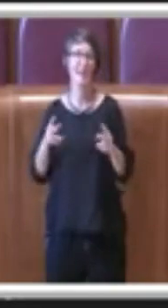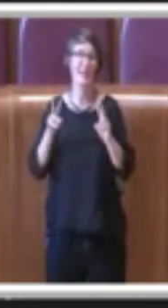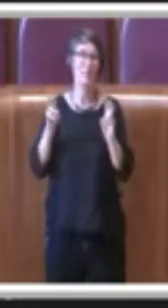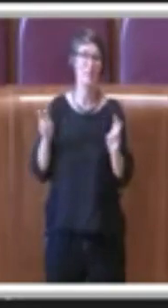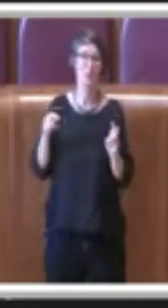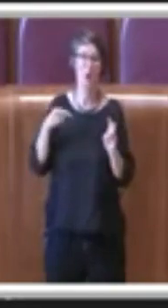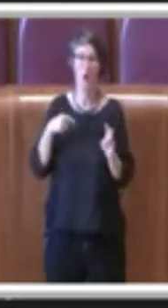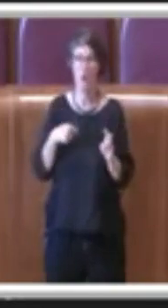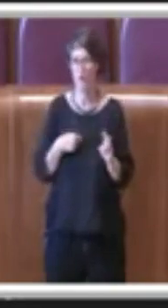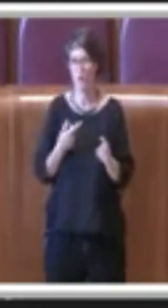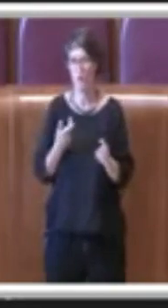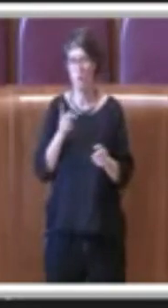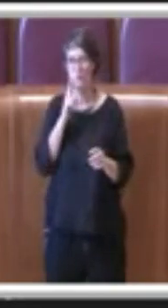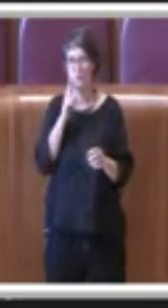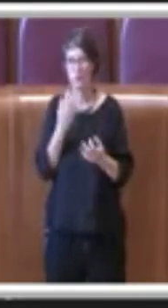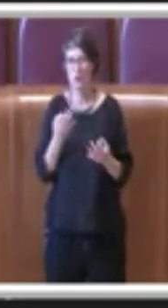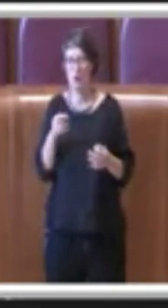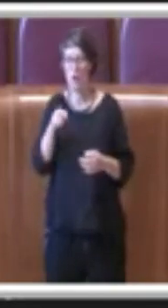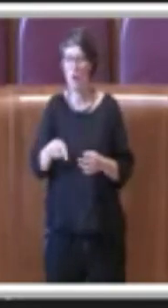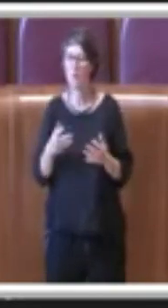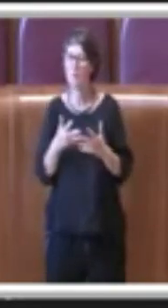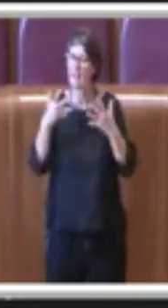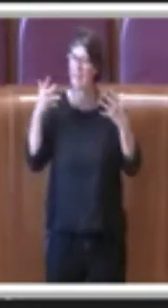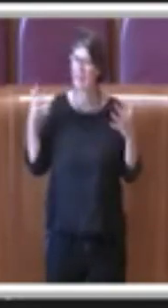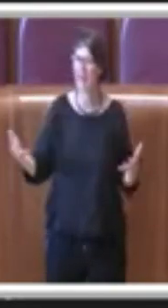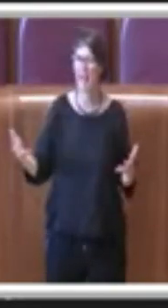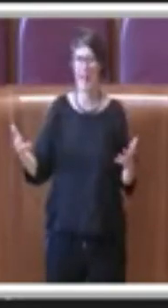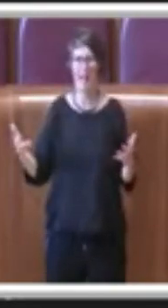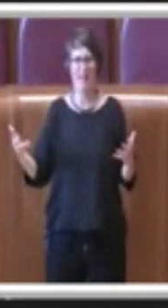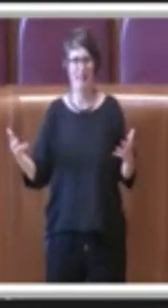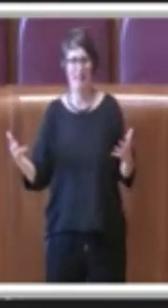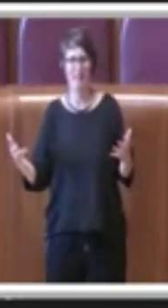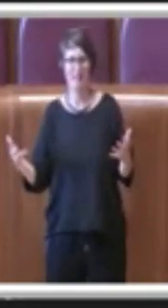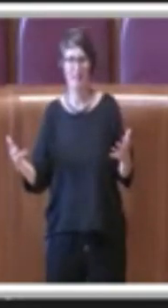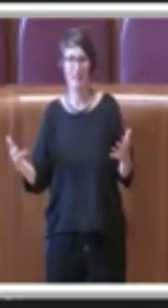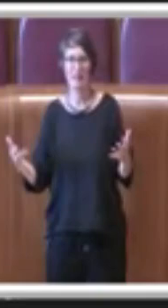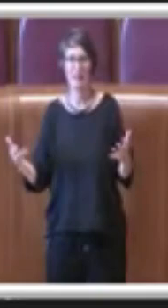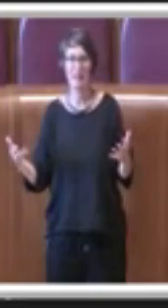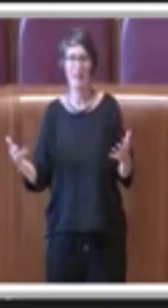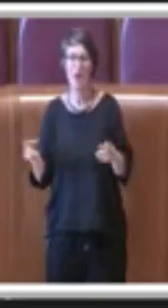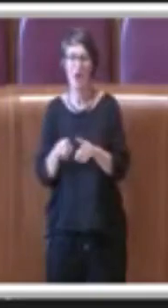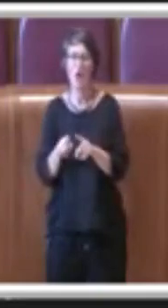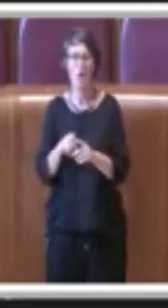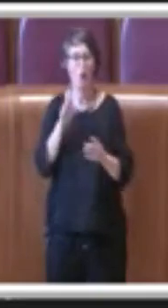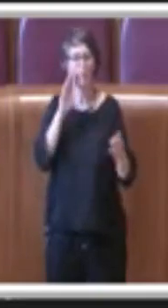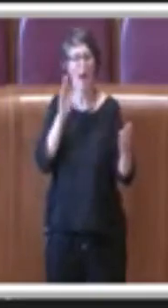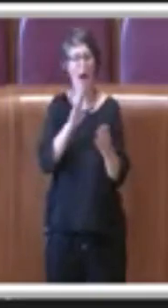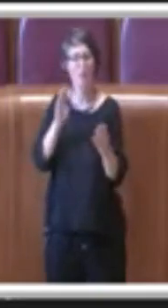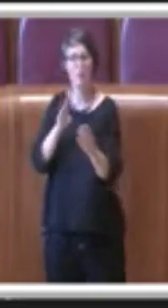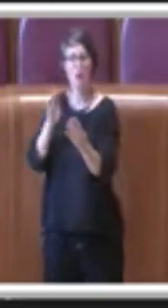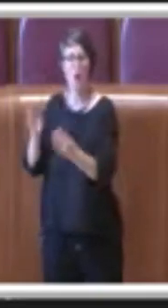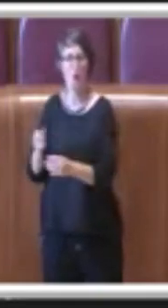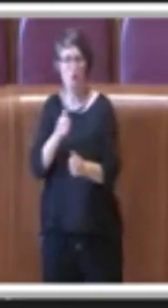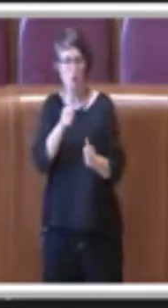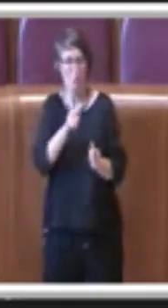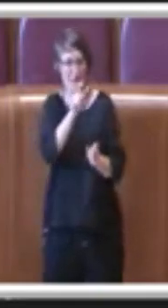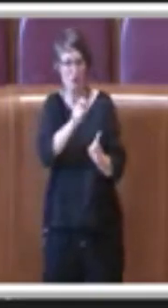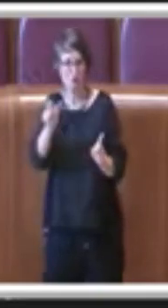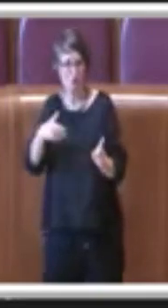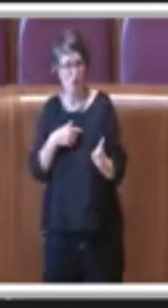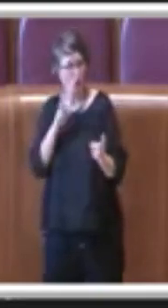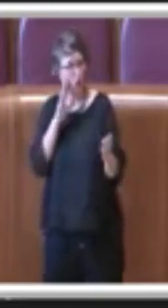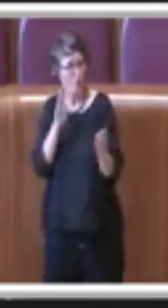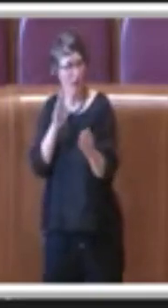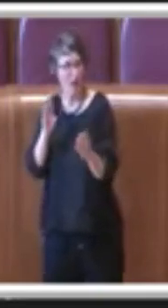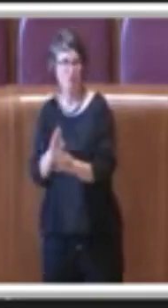proprio per la loro natura di grandi comunità hanno un approccio, ecco, che possiamo considerare poco individualista rispetto alla persona. E